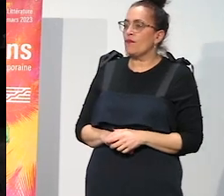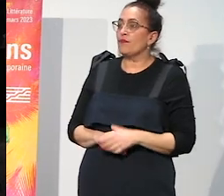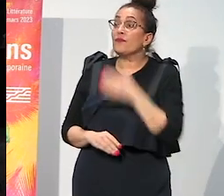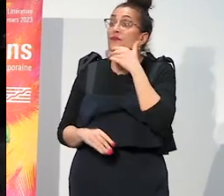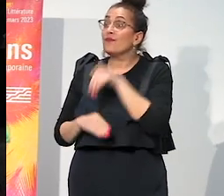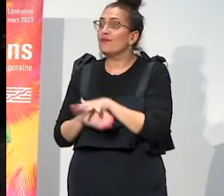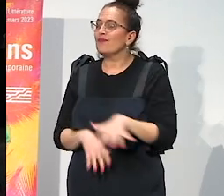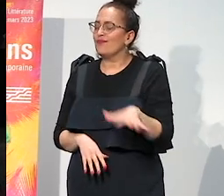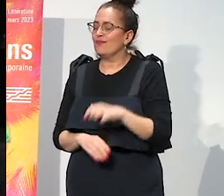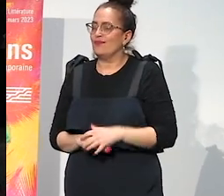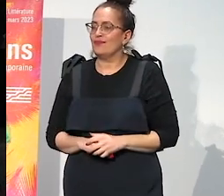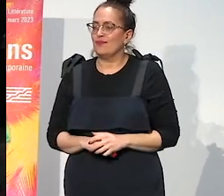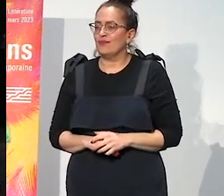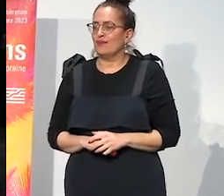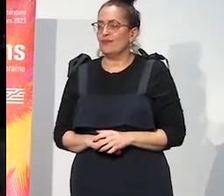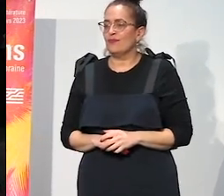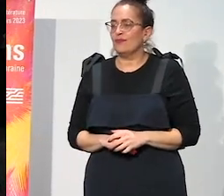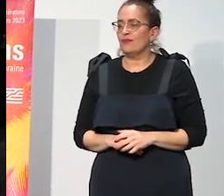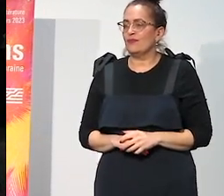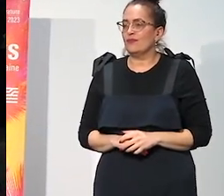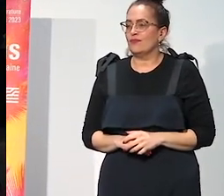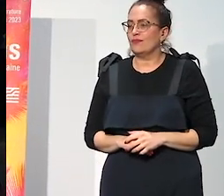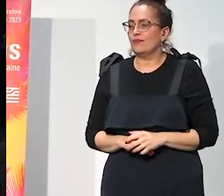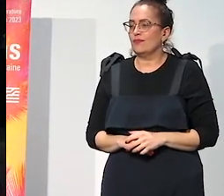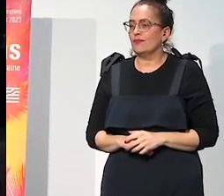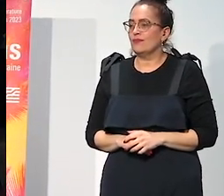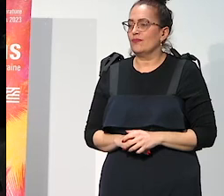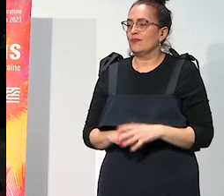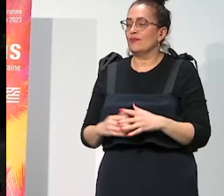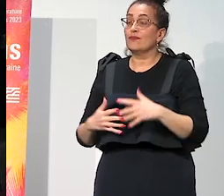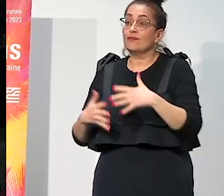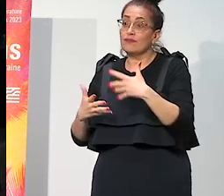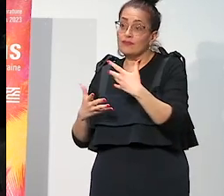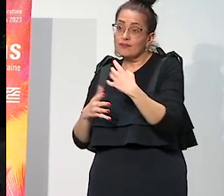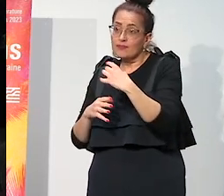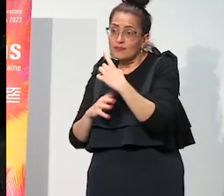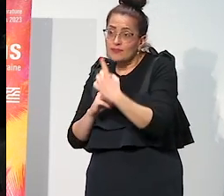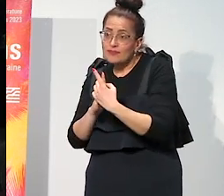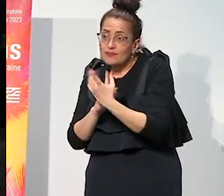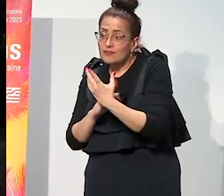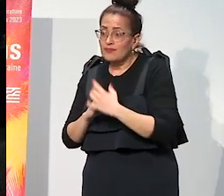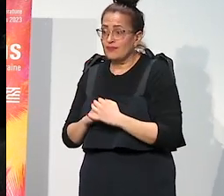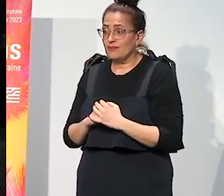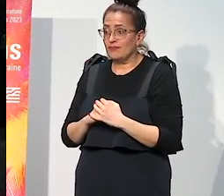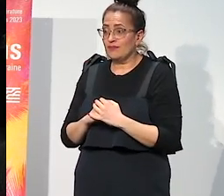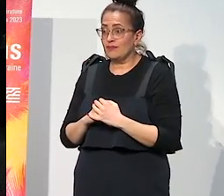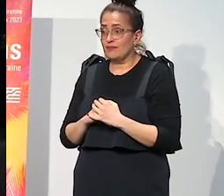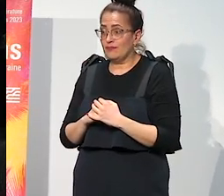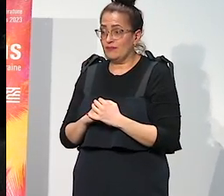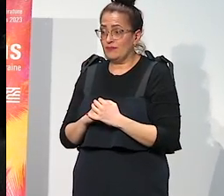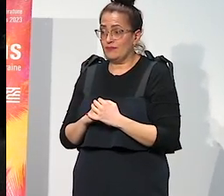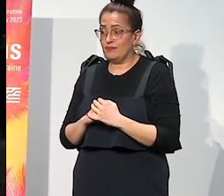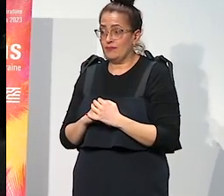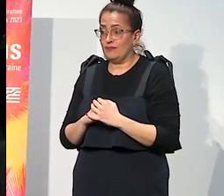Bonsoir. Bonsoir. Puisque je vous rencontre, je me suis interrogée, j'ai lu